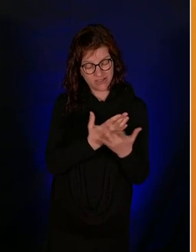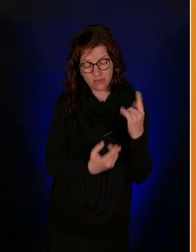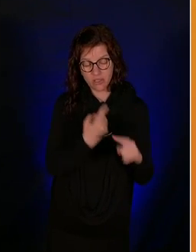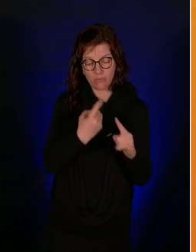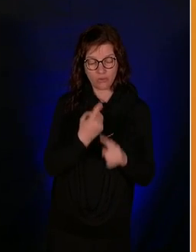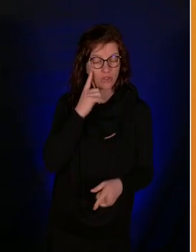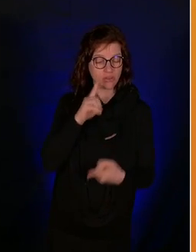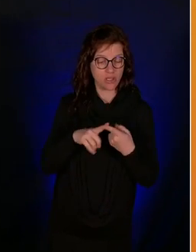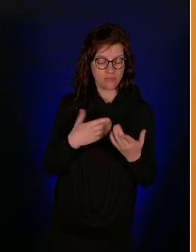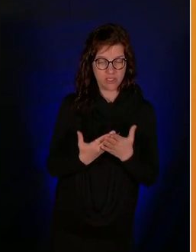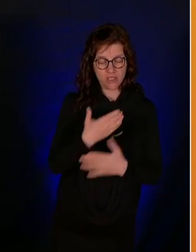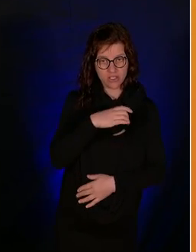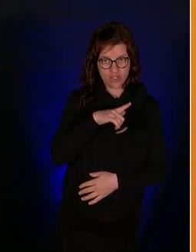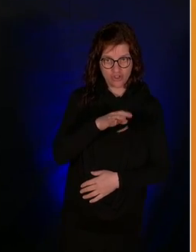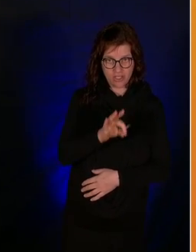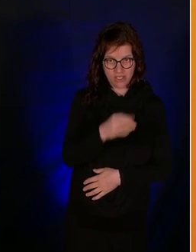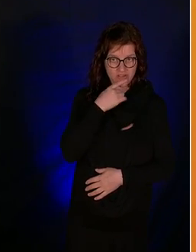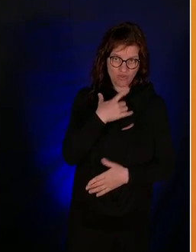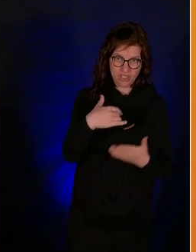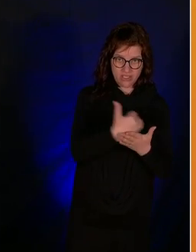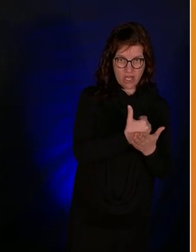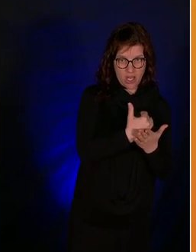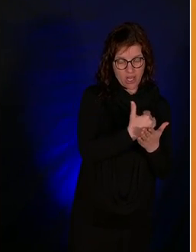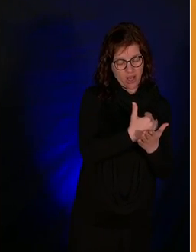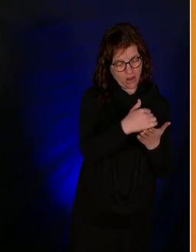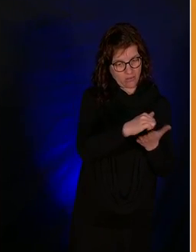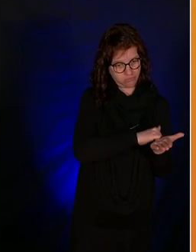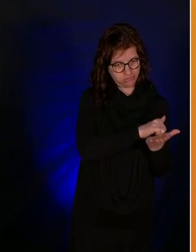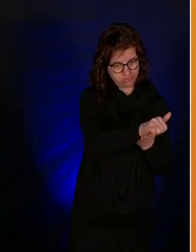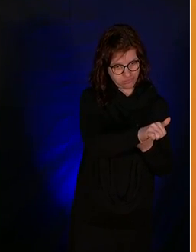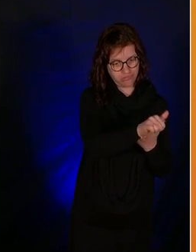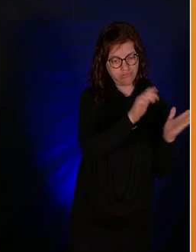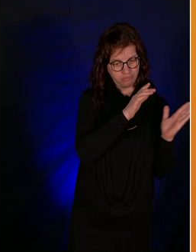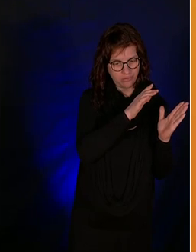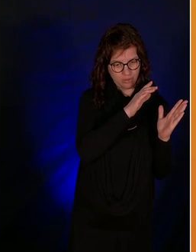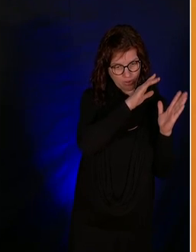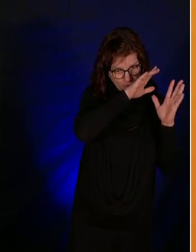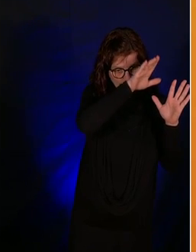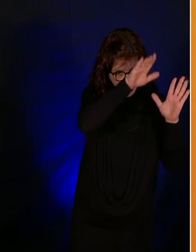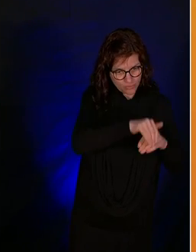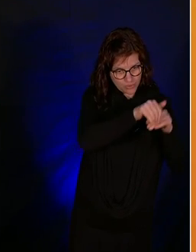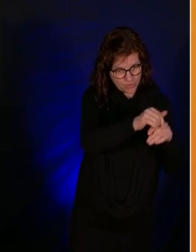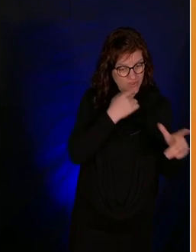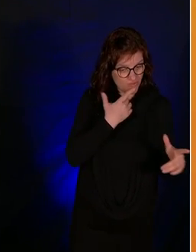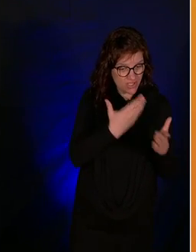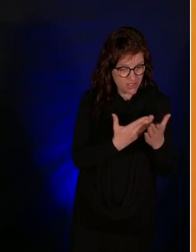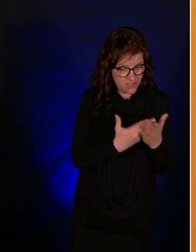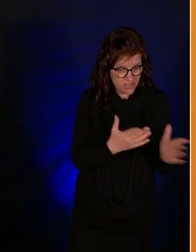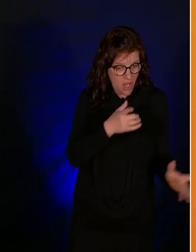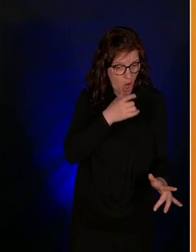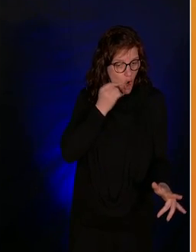la CGT, historiquement, on revendique l'abolition du salariat. Il faut continuer d'en revendiquer l'abolition du salariat puisque le salariat, ce n'est rien d'autre que l'exploitation de l'homme par